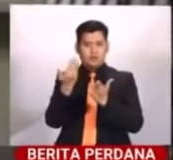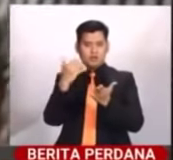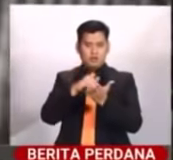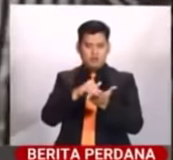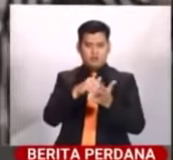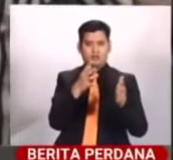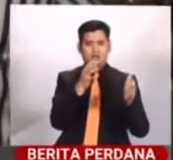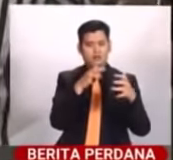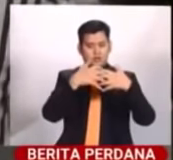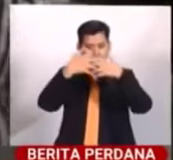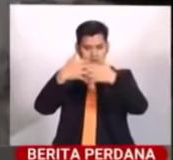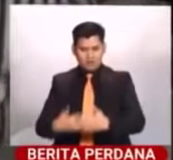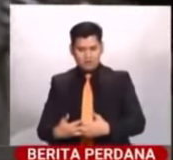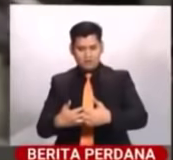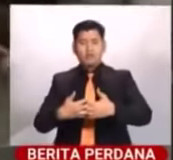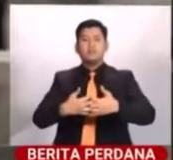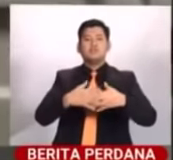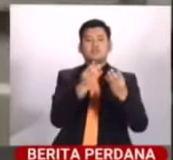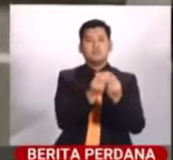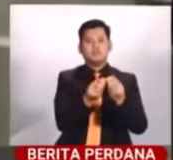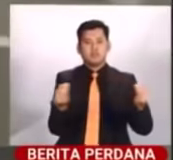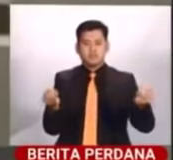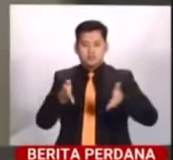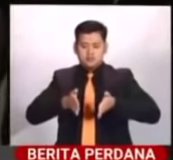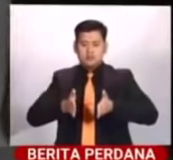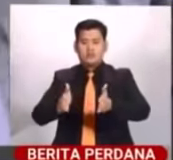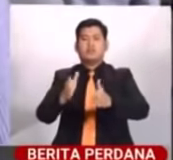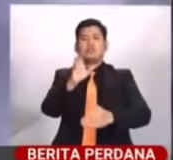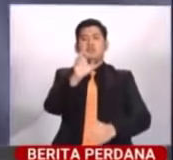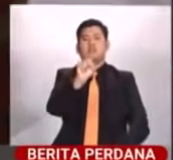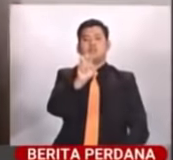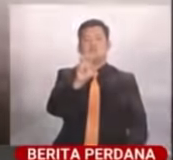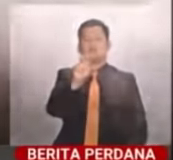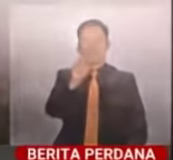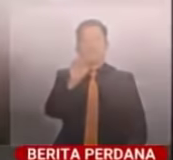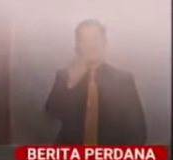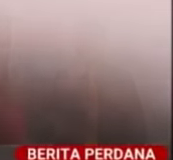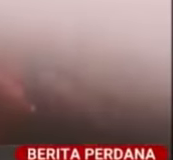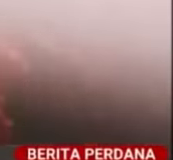perindustrian sebidang tanah di Jalan Semarak.